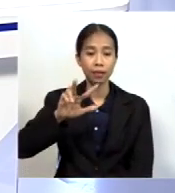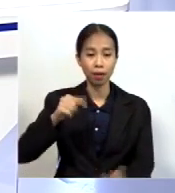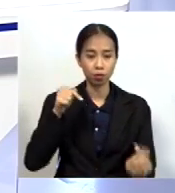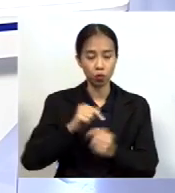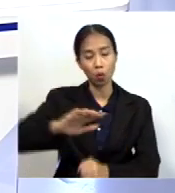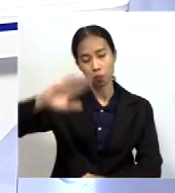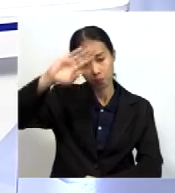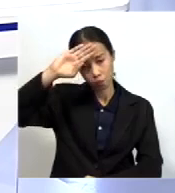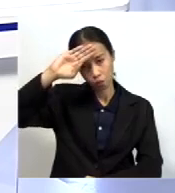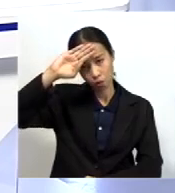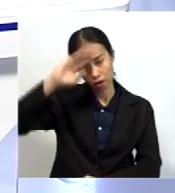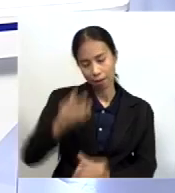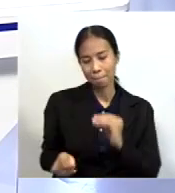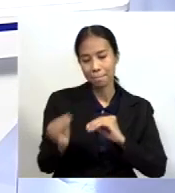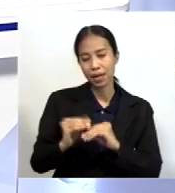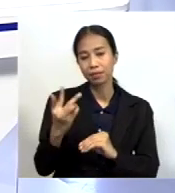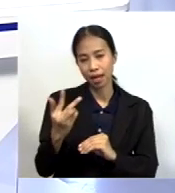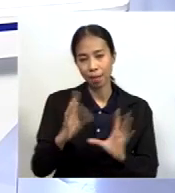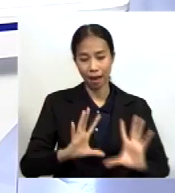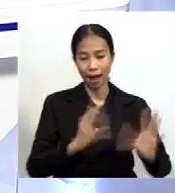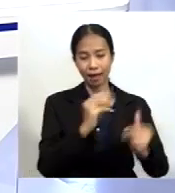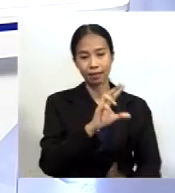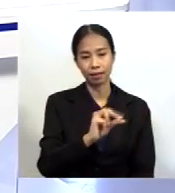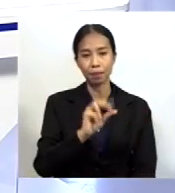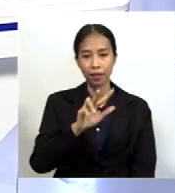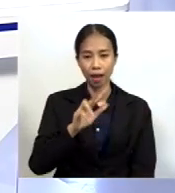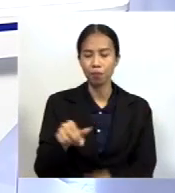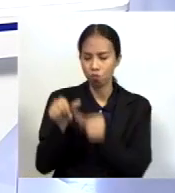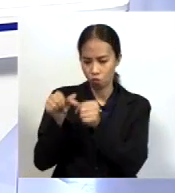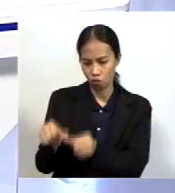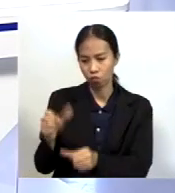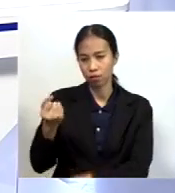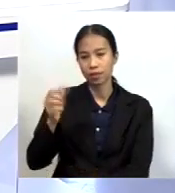ยยืนยันนะคะเพิ่ม3คนวันนี้หายแล้ว33คนยังรักษาตัวอยู่19คนนะคะ